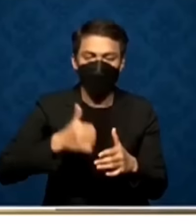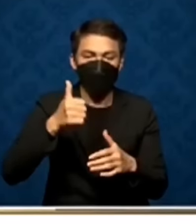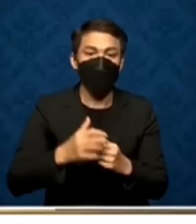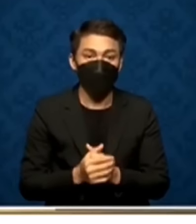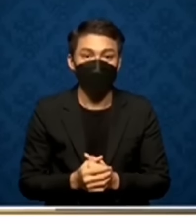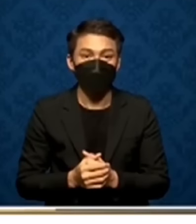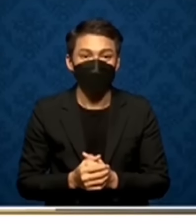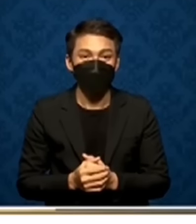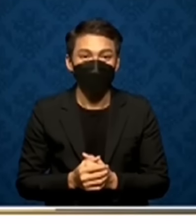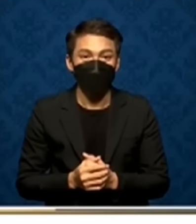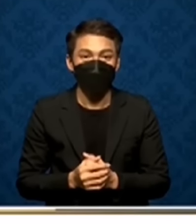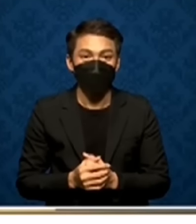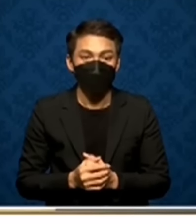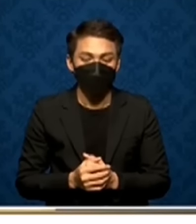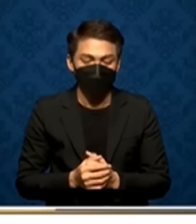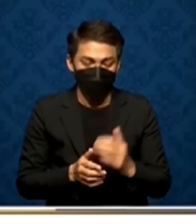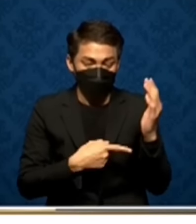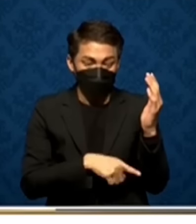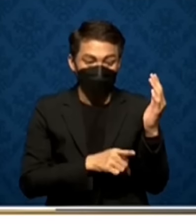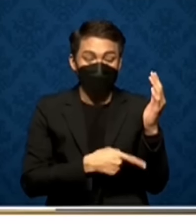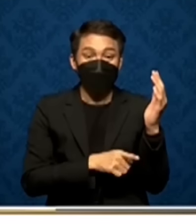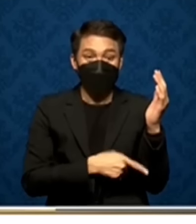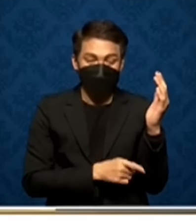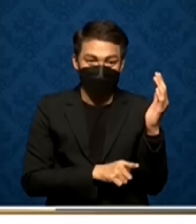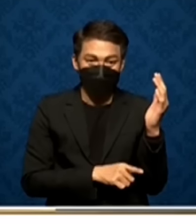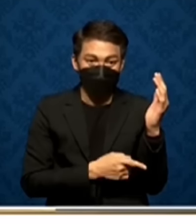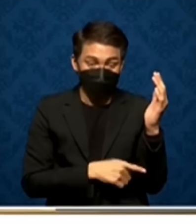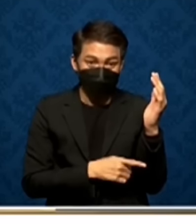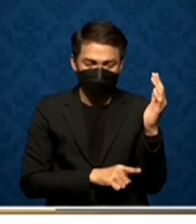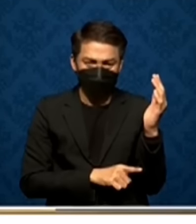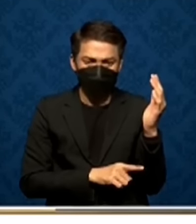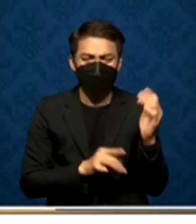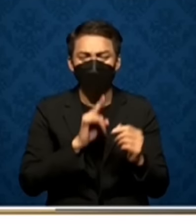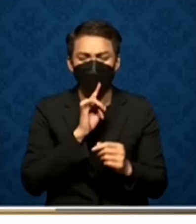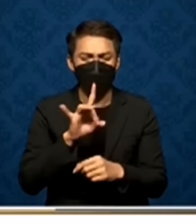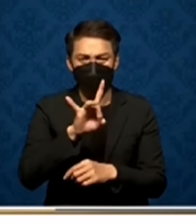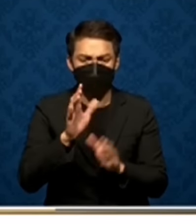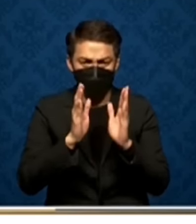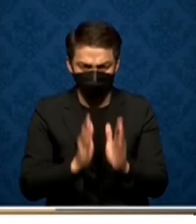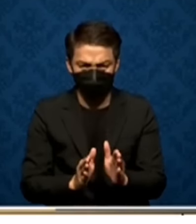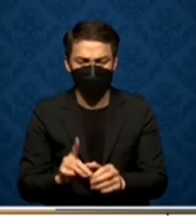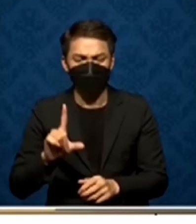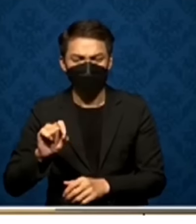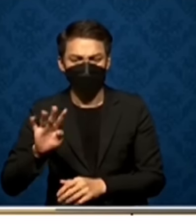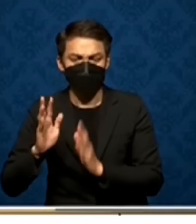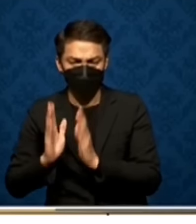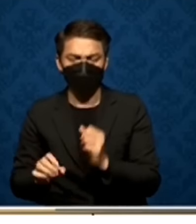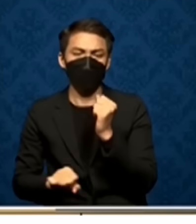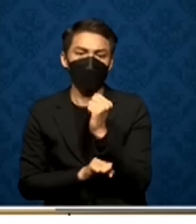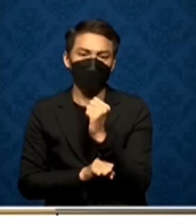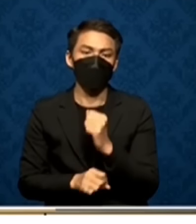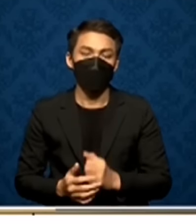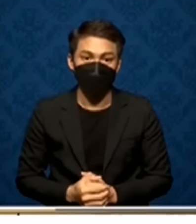คนไปปัตตานี1คนเนี่ย100คนเนี่ย24คนเป็นคนยากจนนะทั้งที่ผมอย